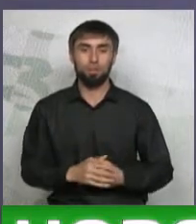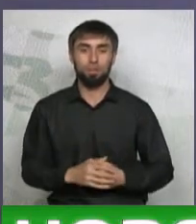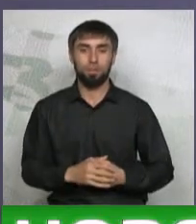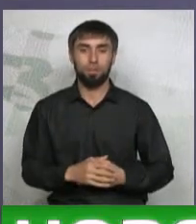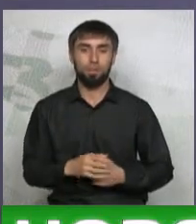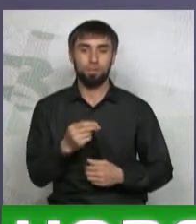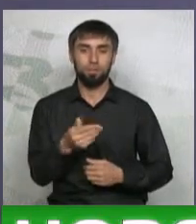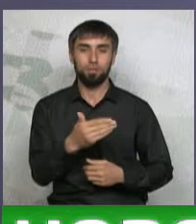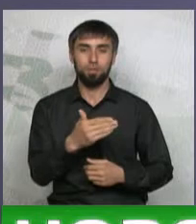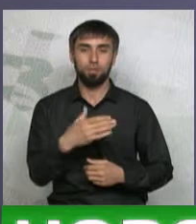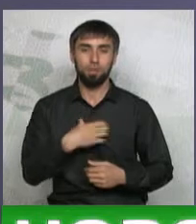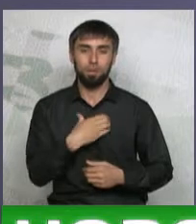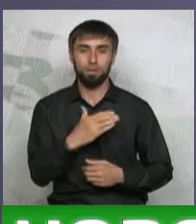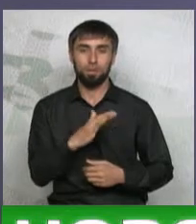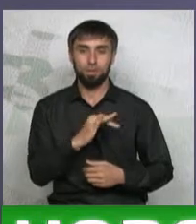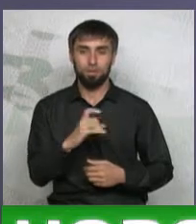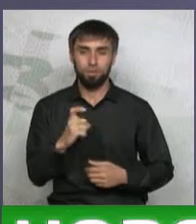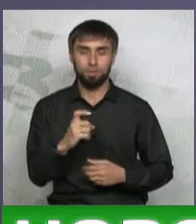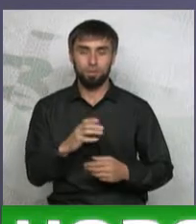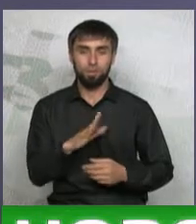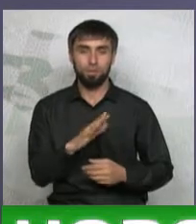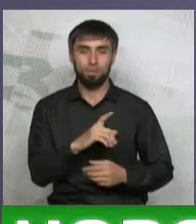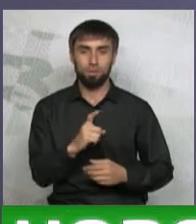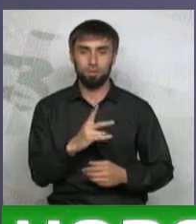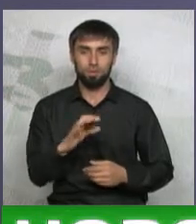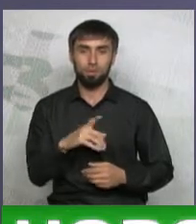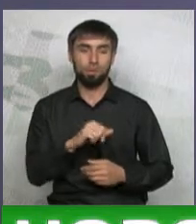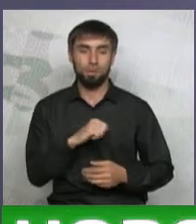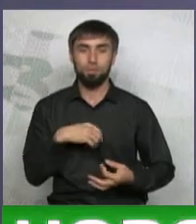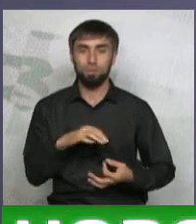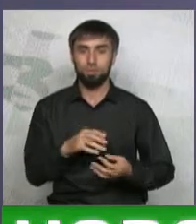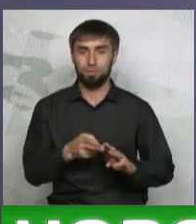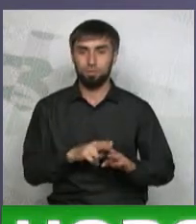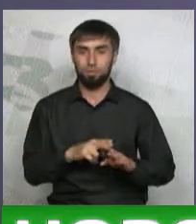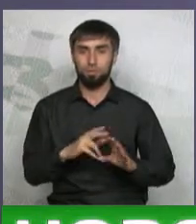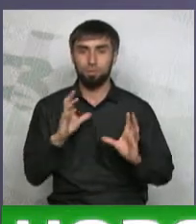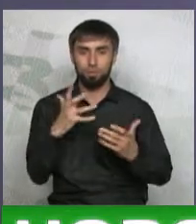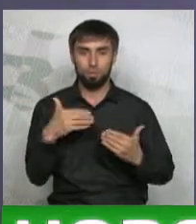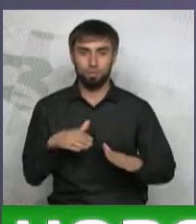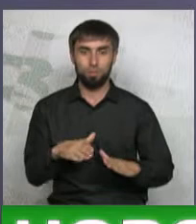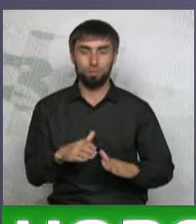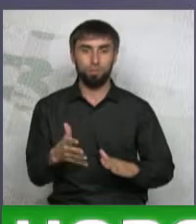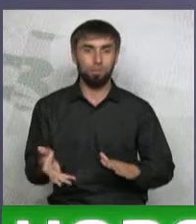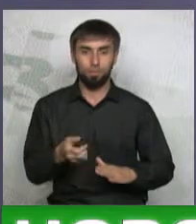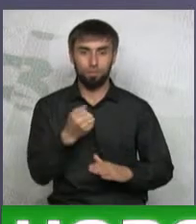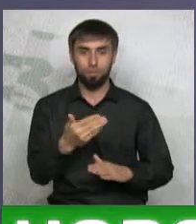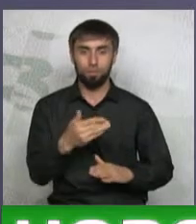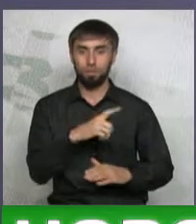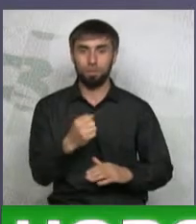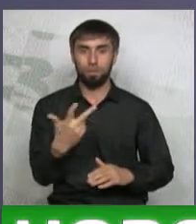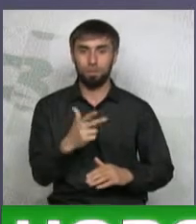уплаты страховых взносов – это, пожалуй, самое серьезное решение об отсрочке платежей за второй и третий квартал.